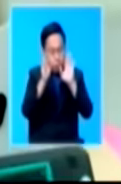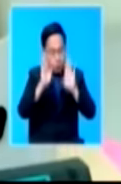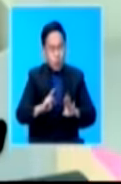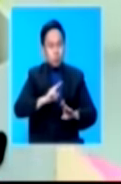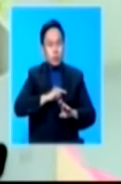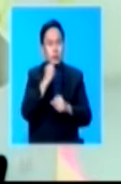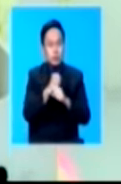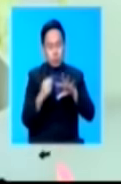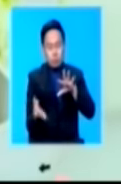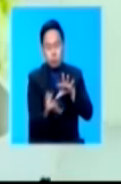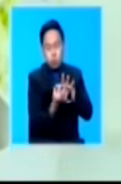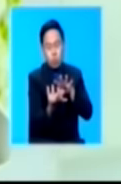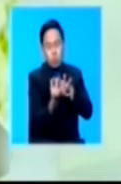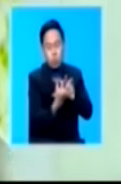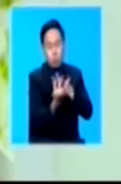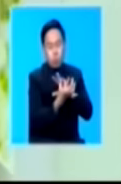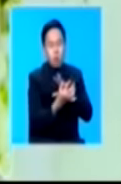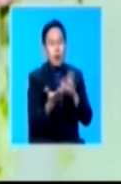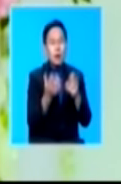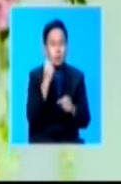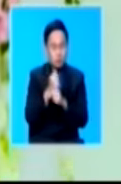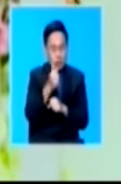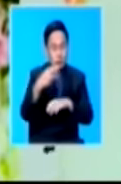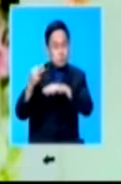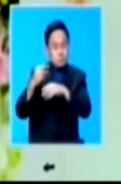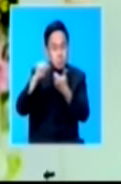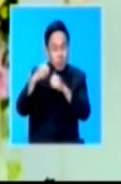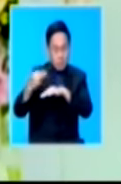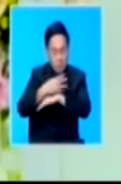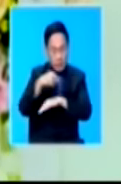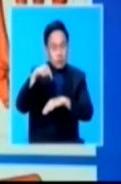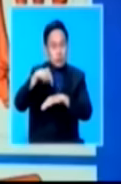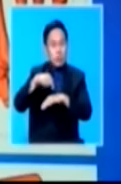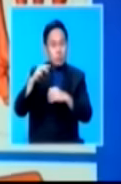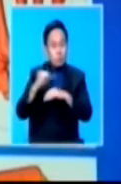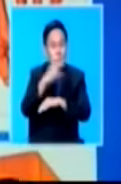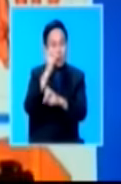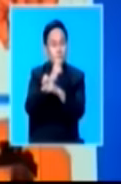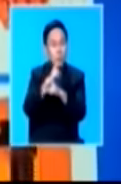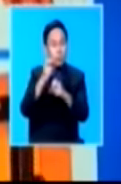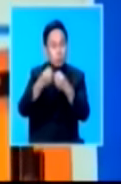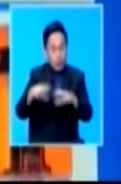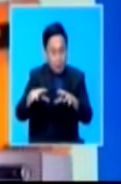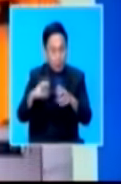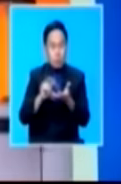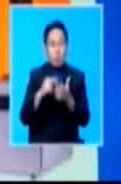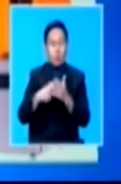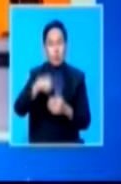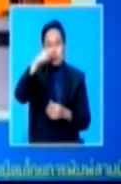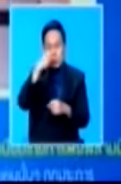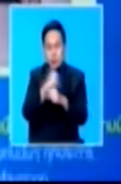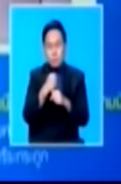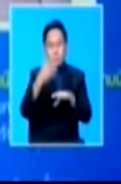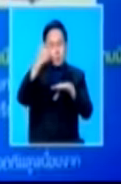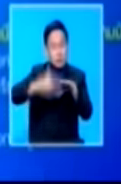ระดูกนิ้วหัวมือที่ถูกทำลายจากมะเร็งเนื้องอกกระดูกเป็นรายแรกของโลกนะครับน่าภูมิใจไหมล่ะเป็นรายแรกของโลกนะครับเพราะนั้